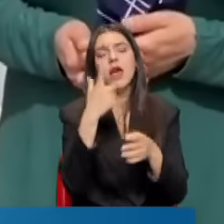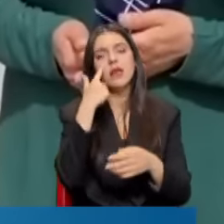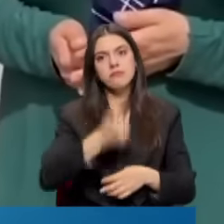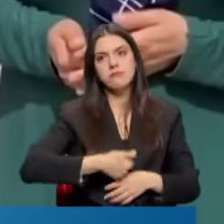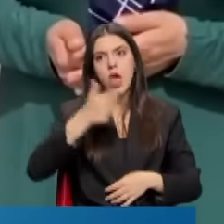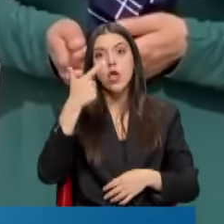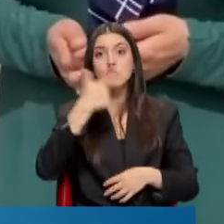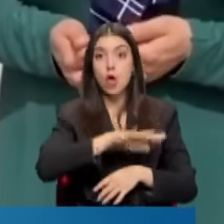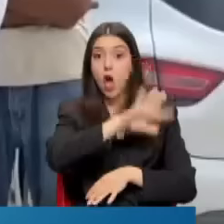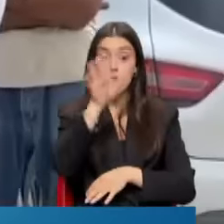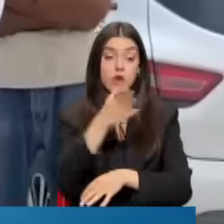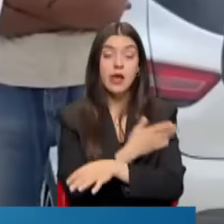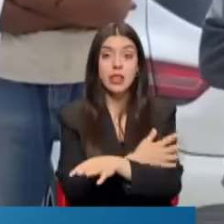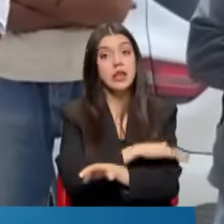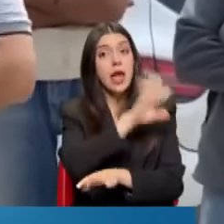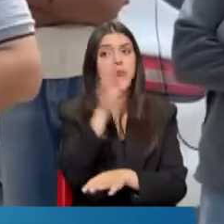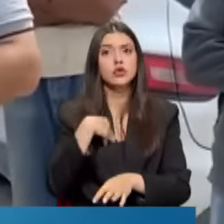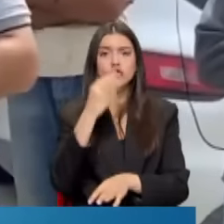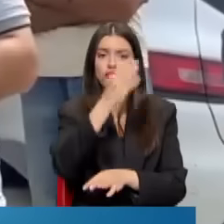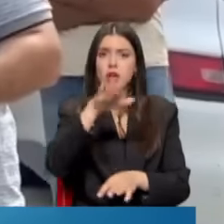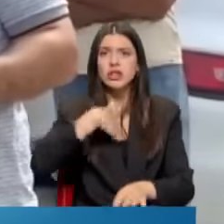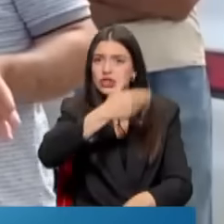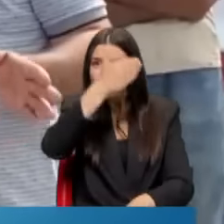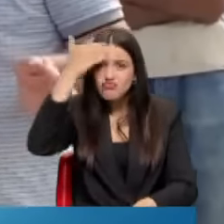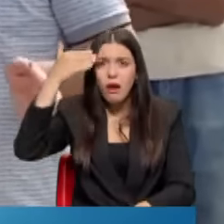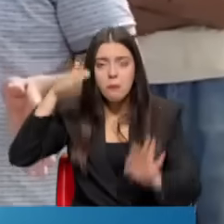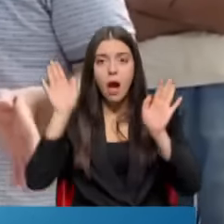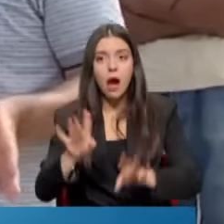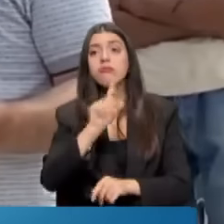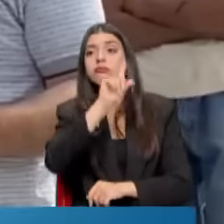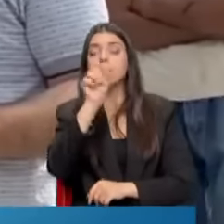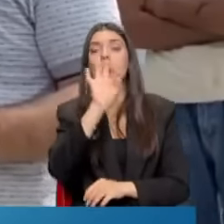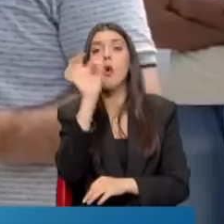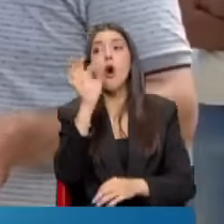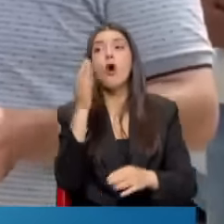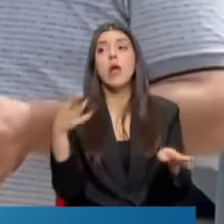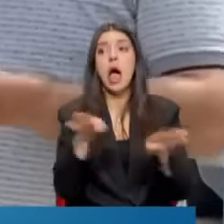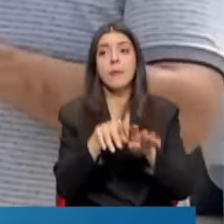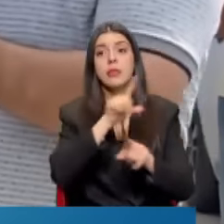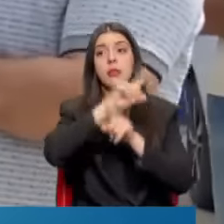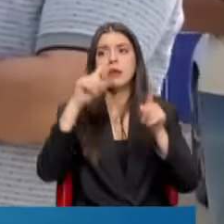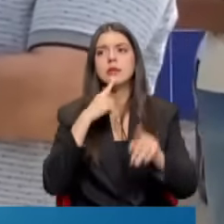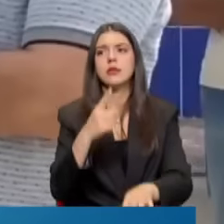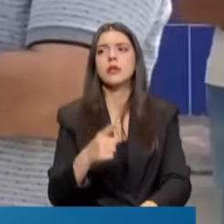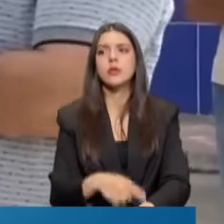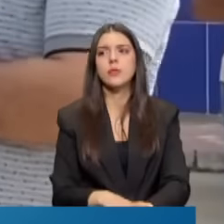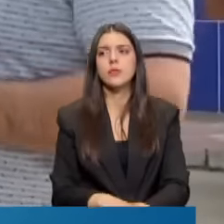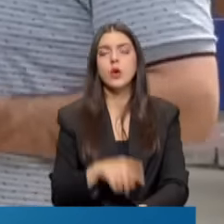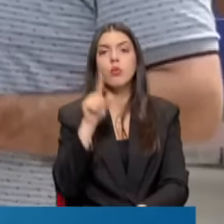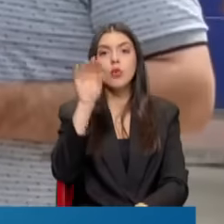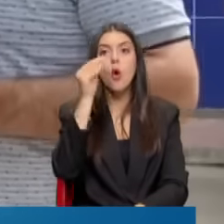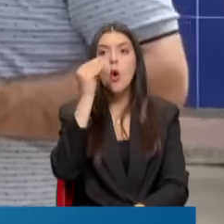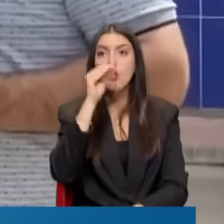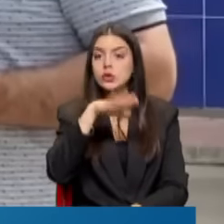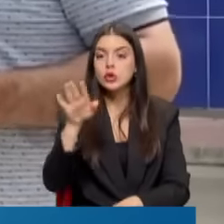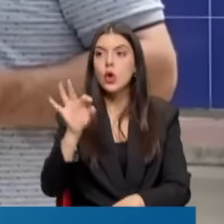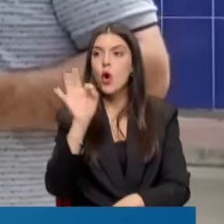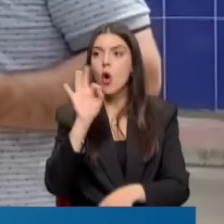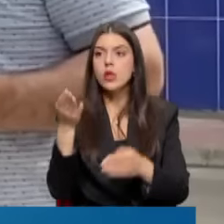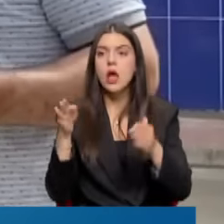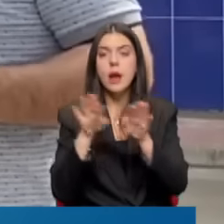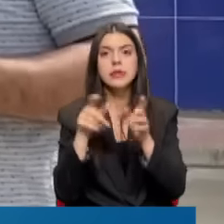köyün Sakinleri ise çocuklarımız cahil mi kalsın diye sordu okulun kapatılmasına karşı çıktılar Bu okul kapanırsa çocuklarımı okutacağım